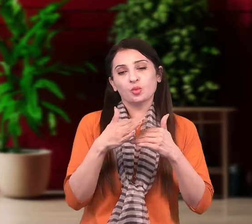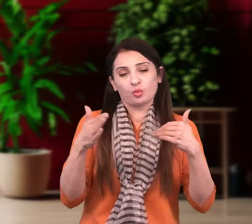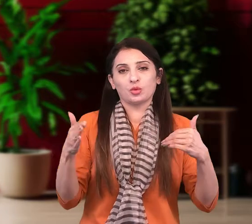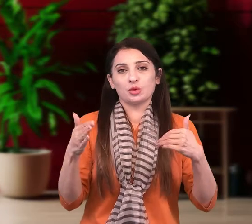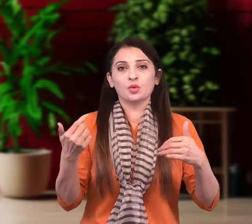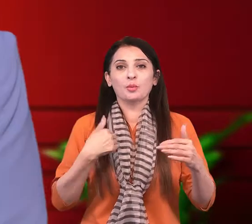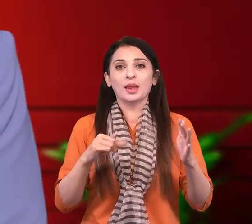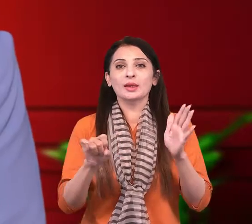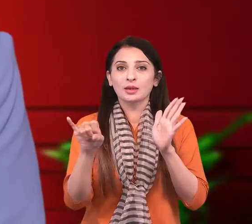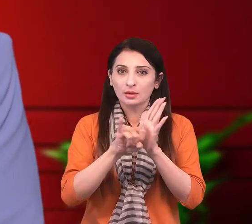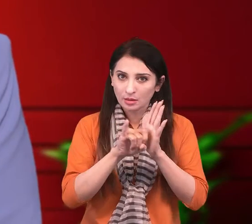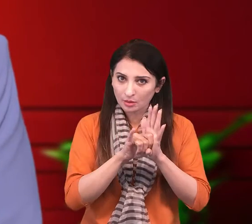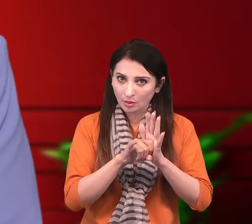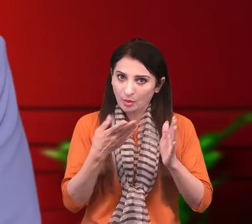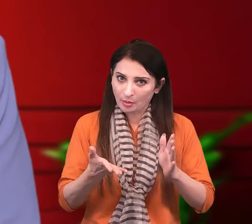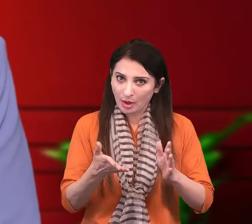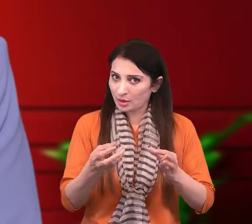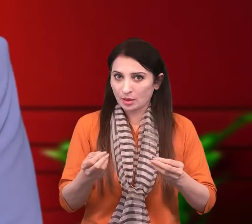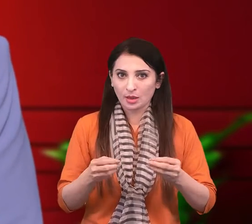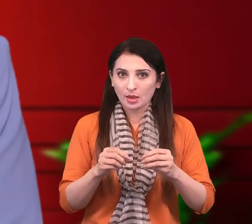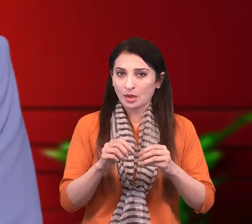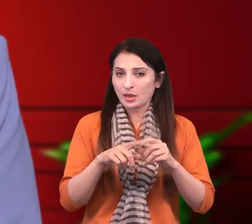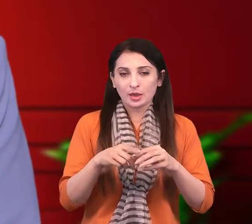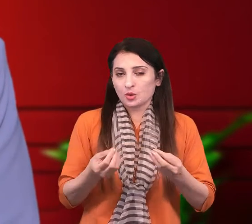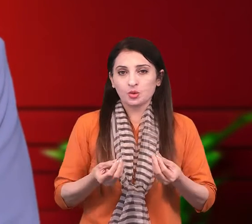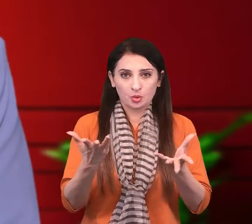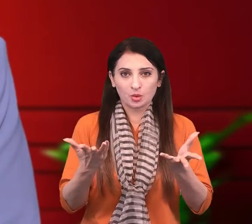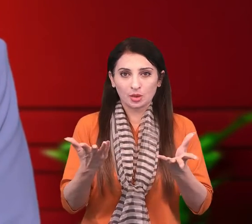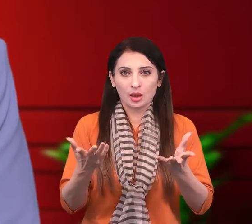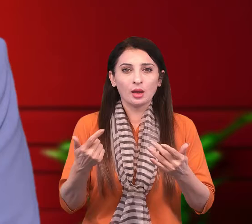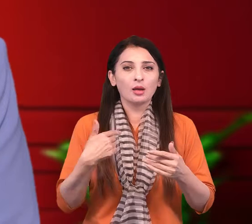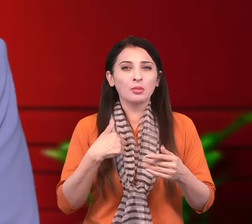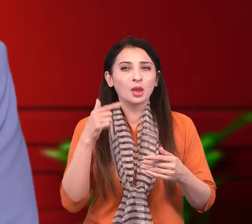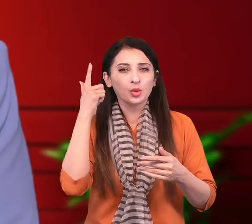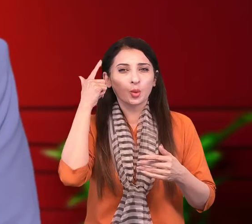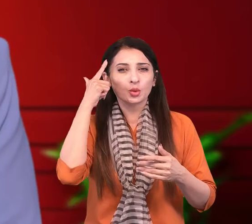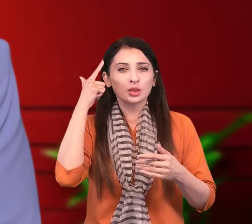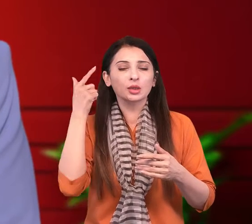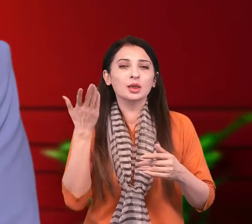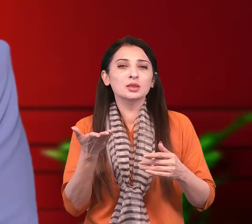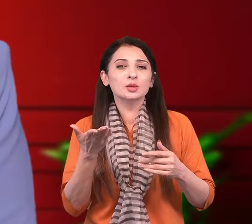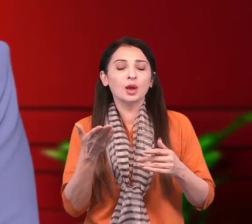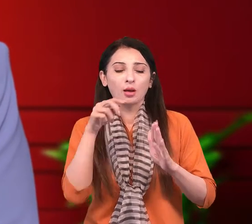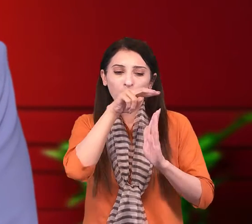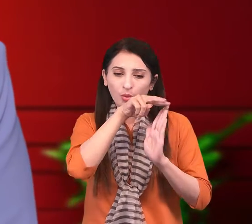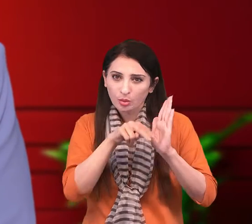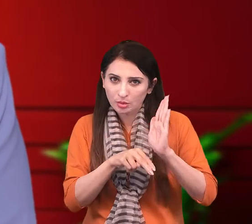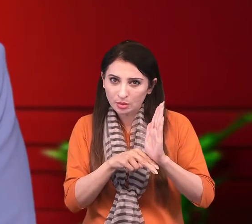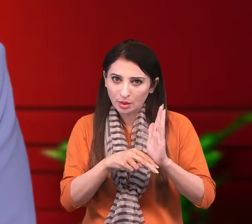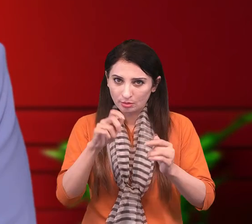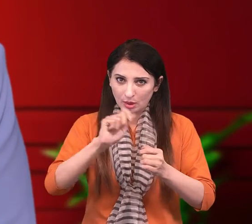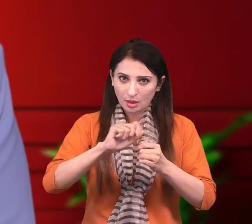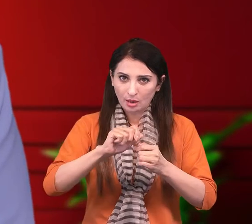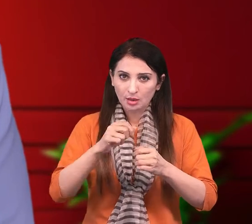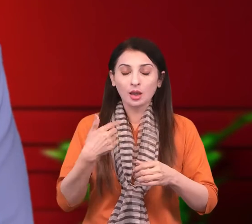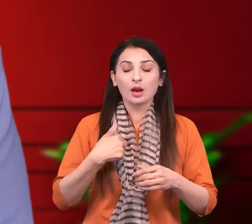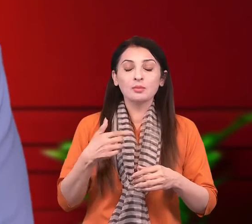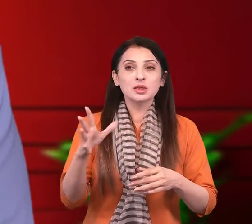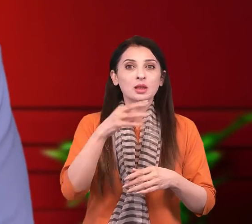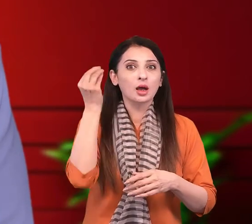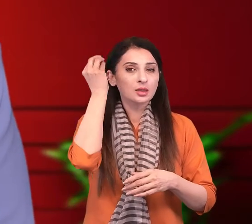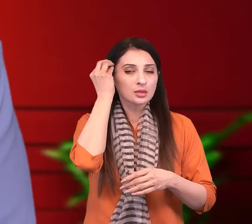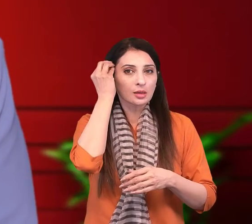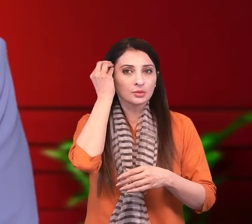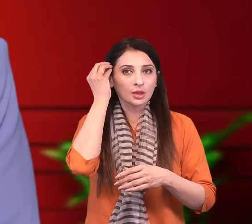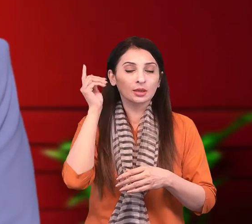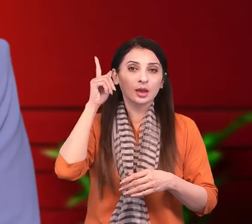एंड थेरेपी। मैंने अपनी प्रैक्टिस में अक्सर देखा कि लोग जिस चीज़ से सबसे ज़्यादा सफ़र कर रहे थे वो शेम